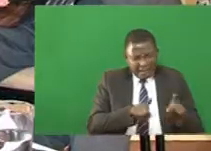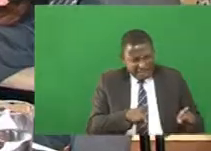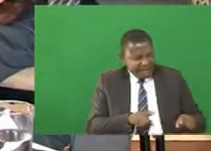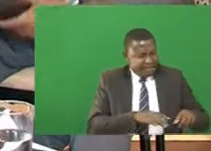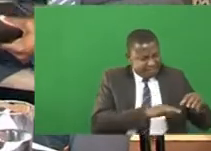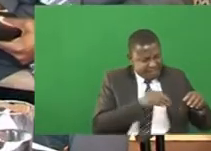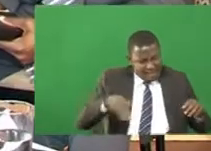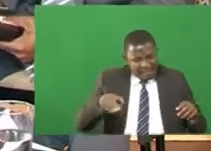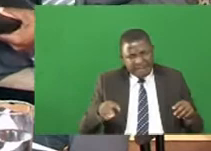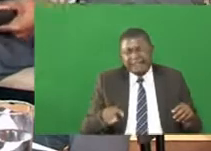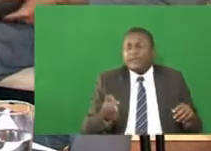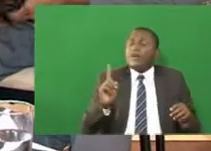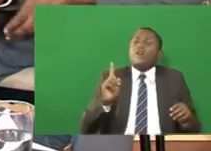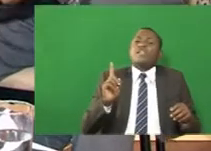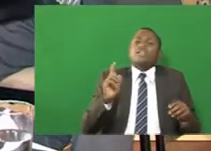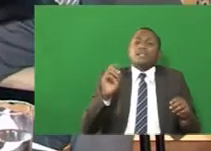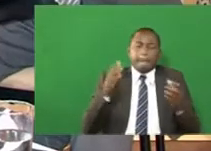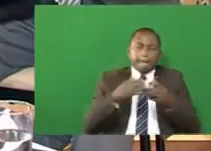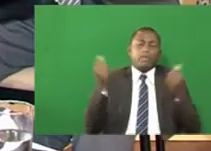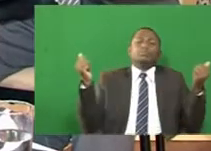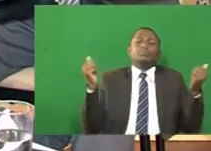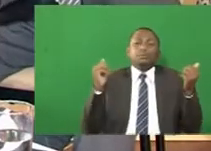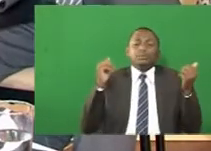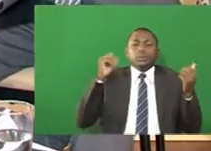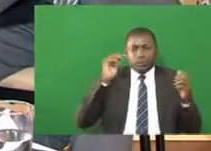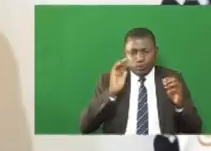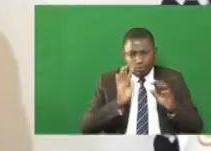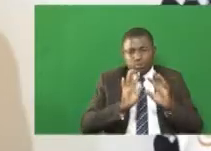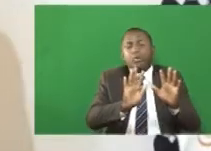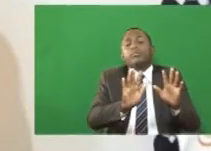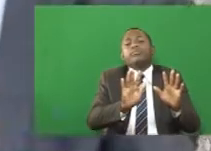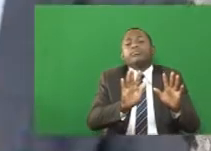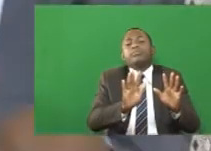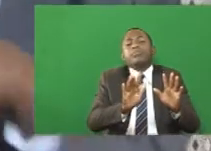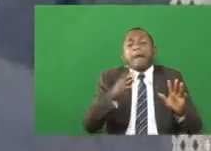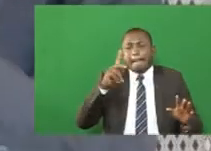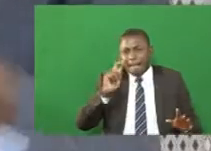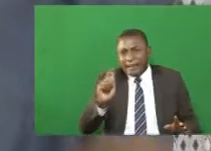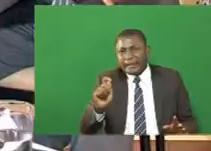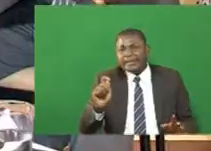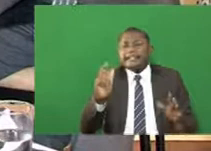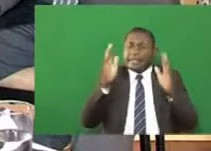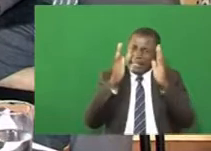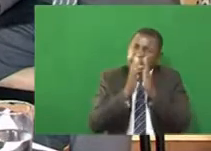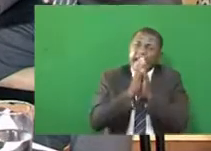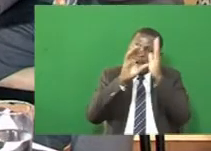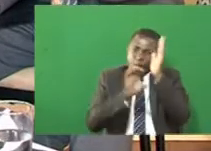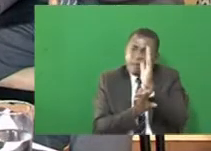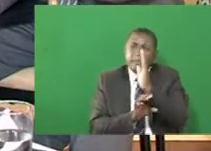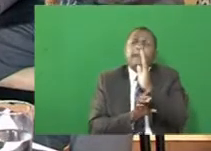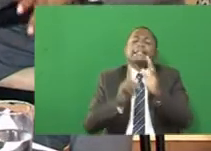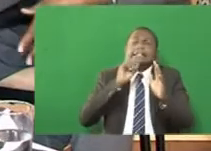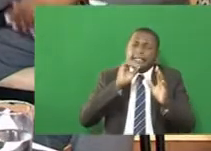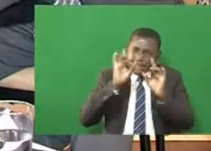nongedzera kuzoya kwaKristu. Ndo zvirikuratidza kuti ndo zvakapfuura. That's right. Kudya zvakakangiwa, zvisina